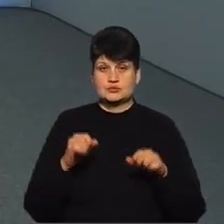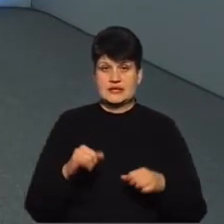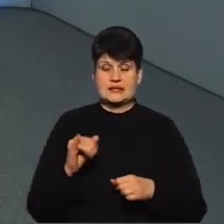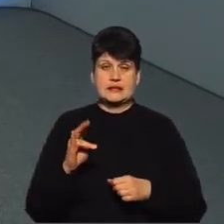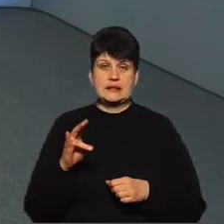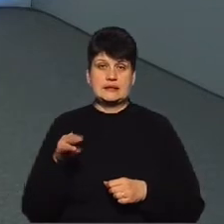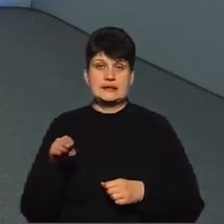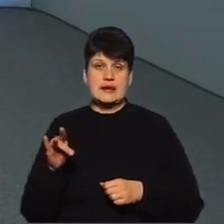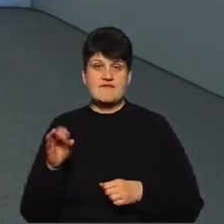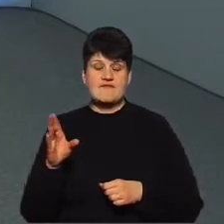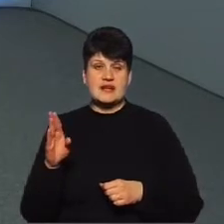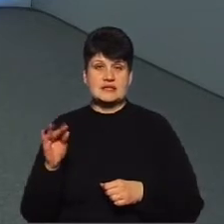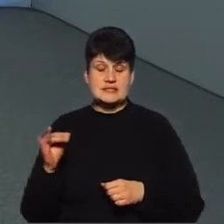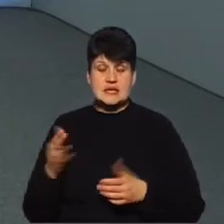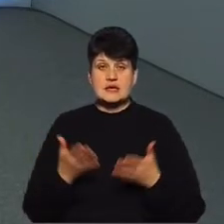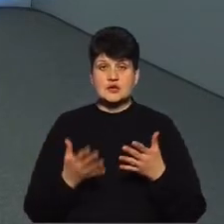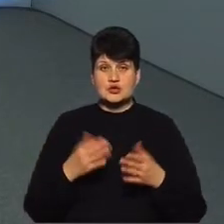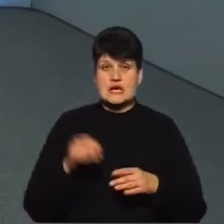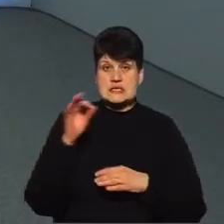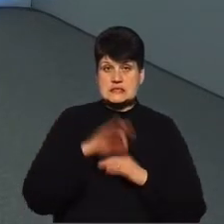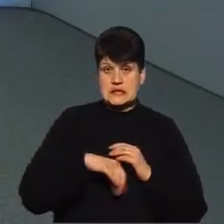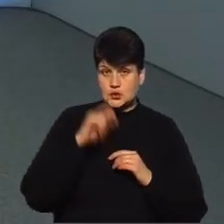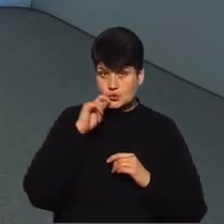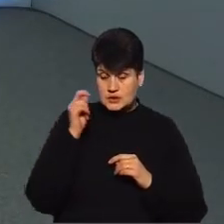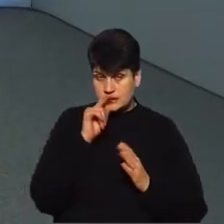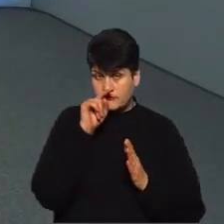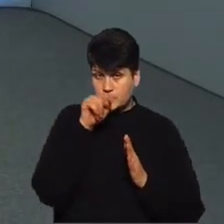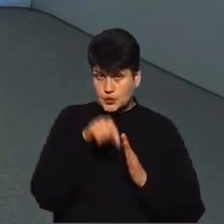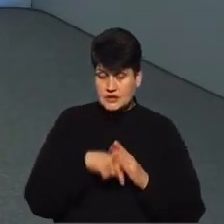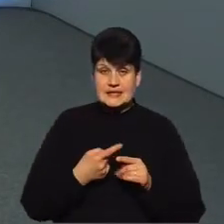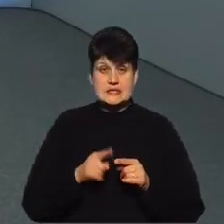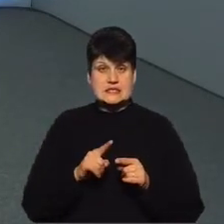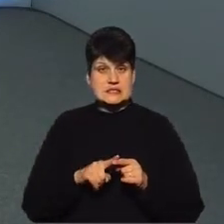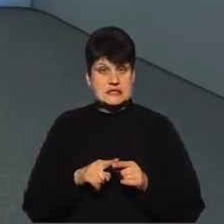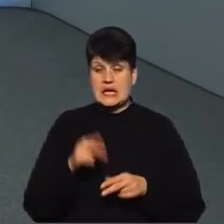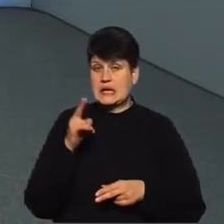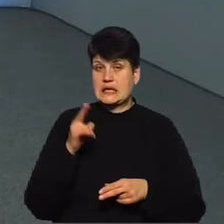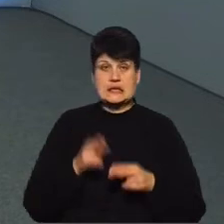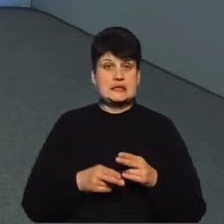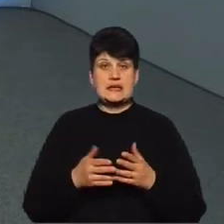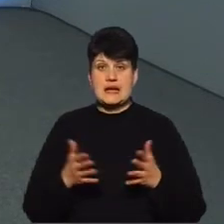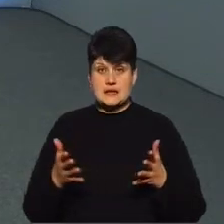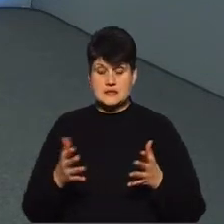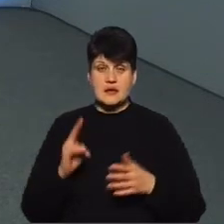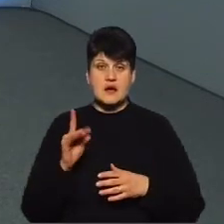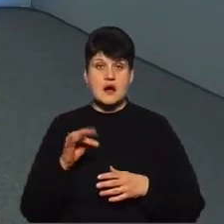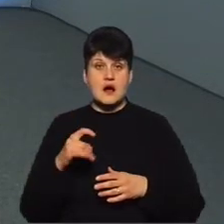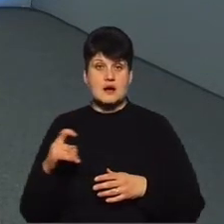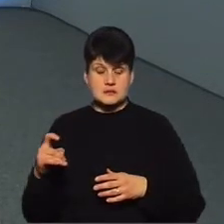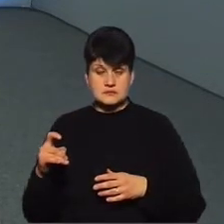Відповідно, якщо для Західної України вторгнення – це край, кінець і крах, скажімо